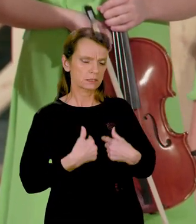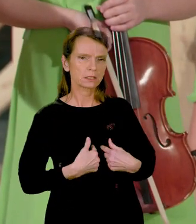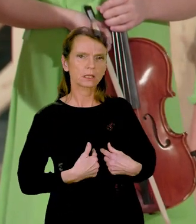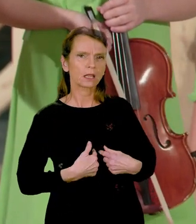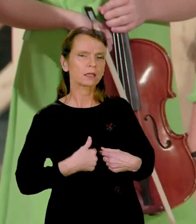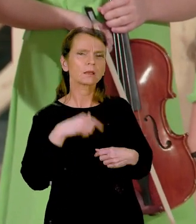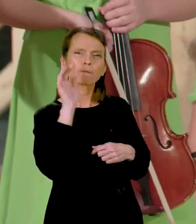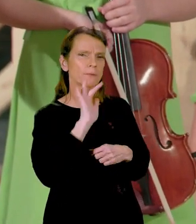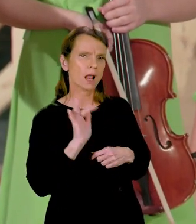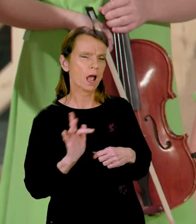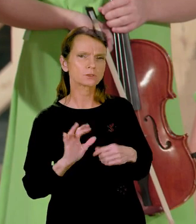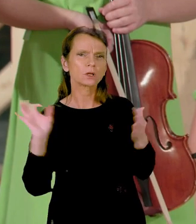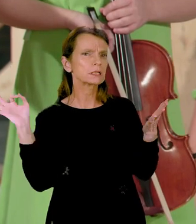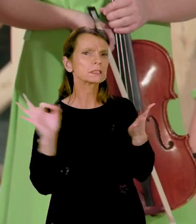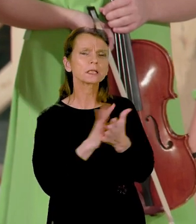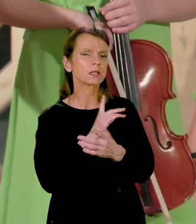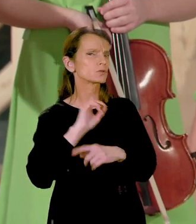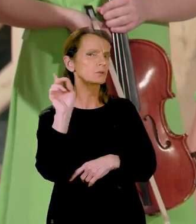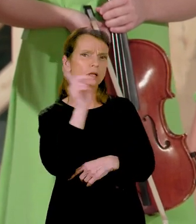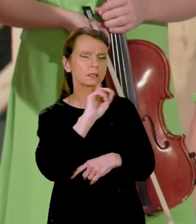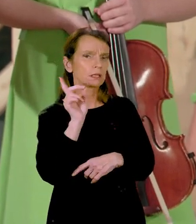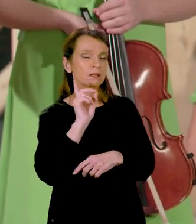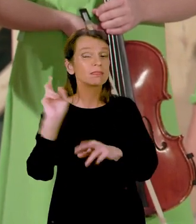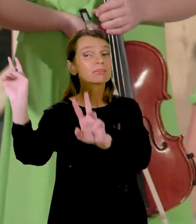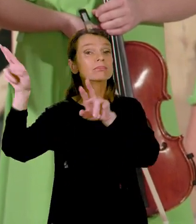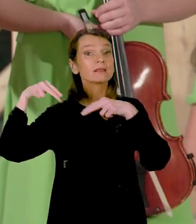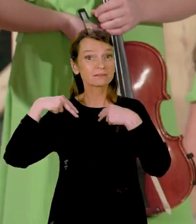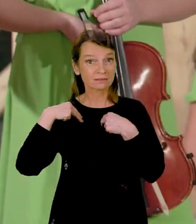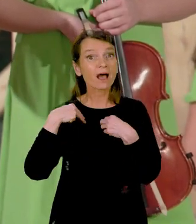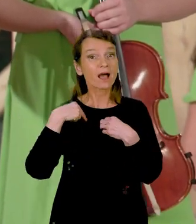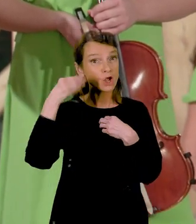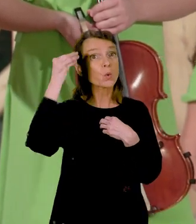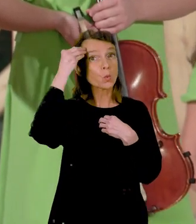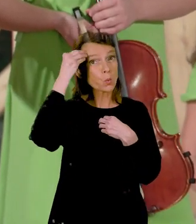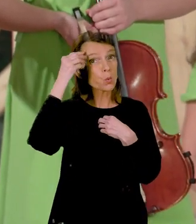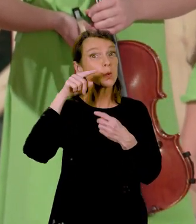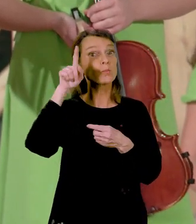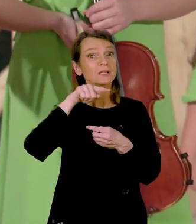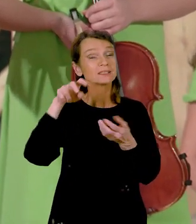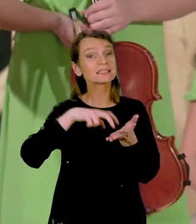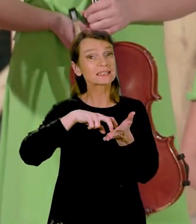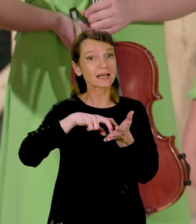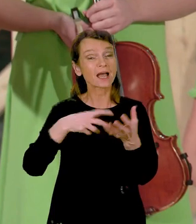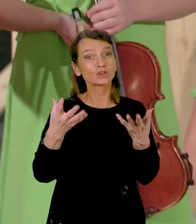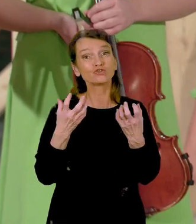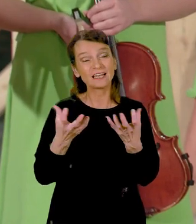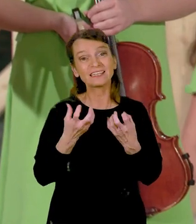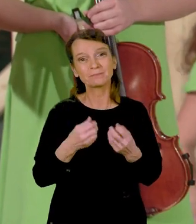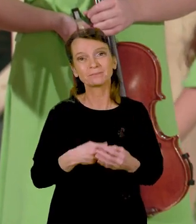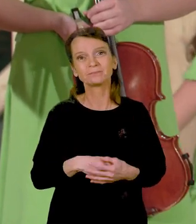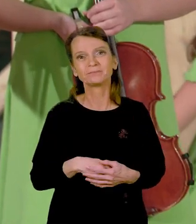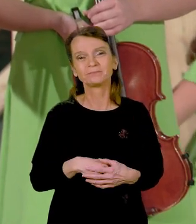je prazno, srečno ni. Nazaj si up in strah